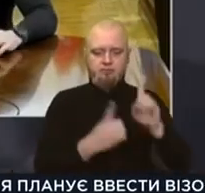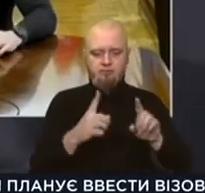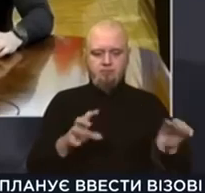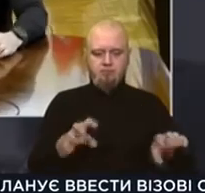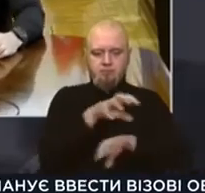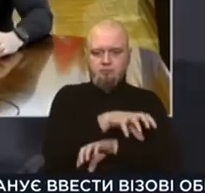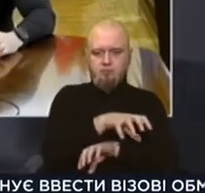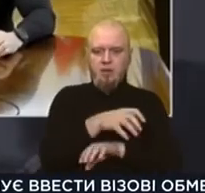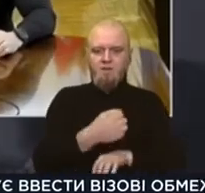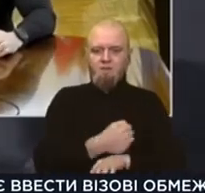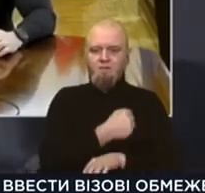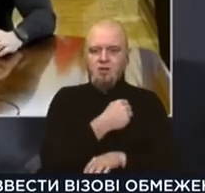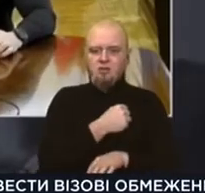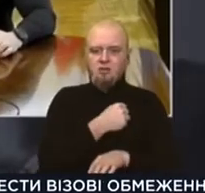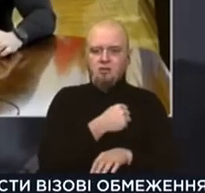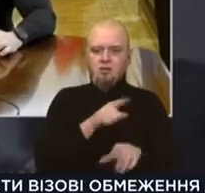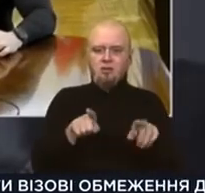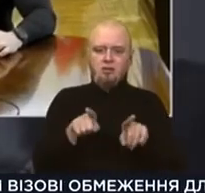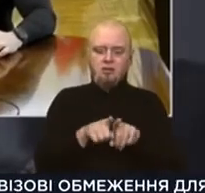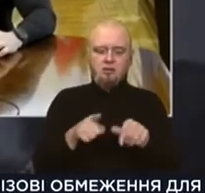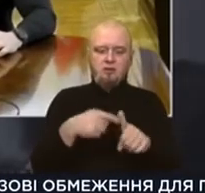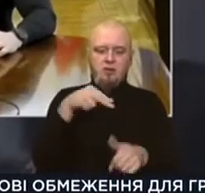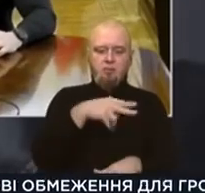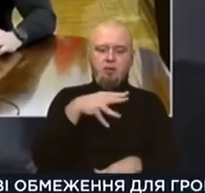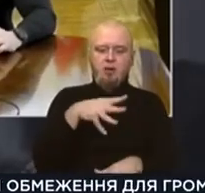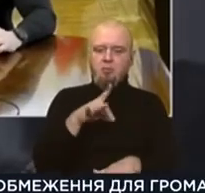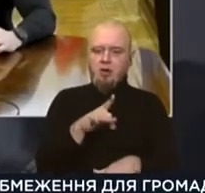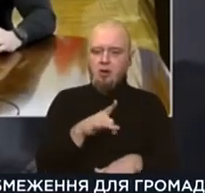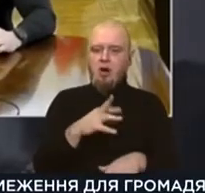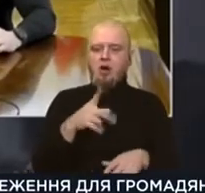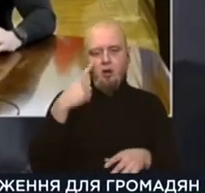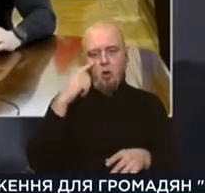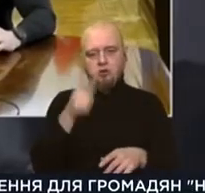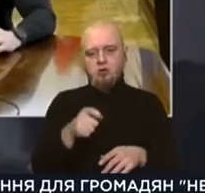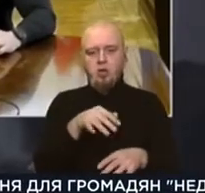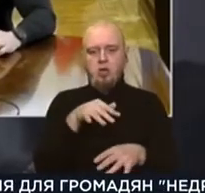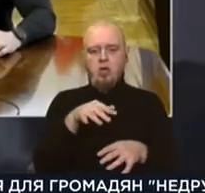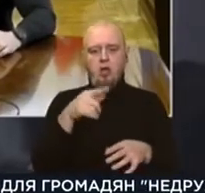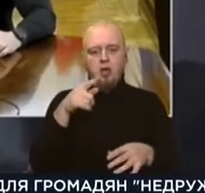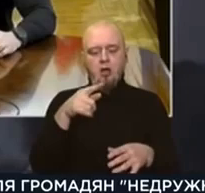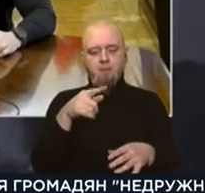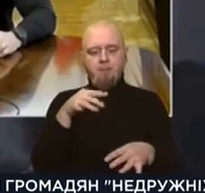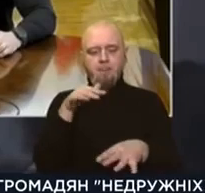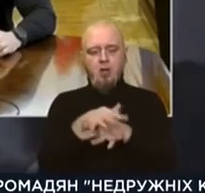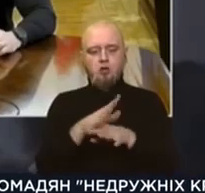ПМР. Як ви оцінюєте зараз ризики наступу ворога з цього напрямку?